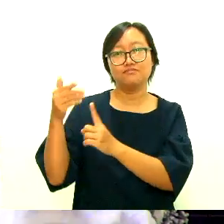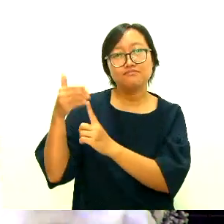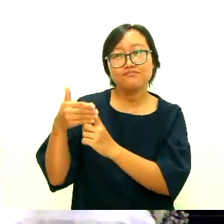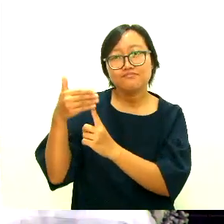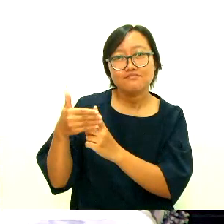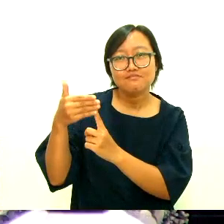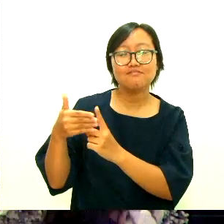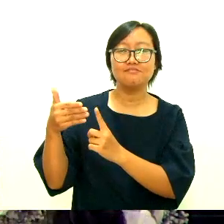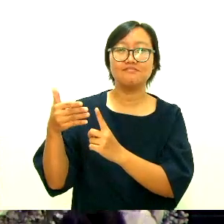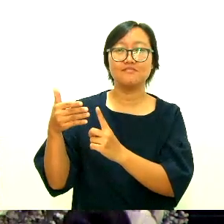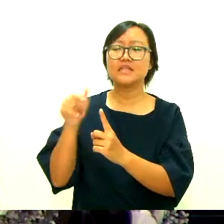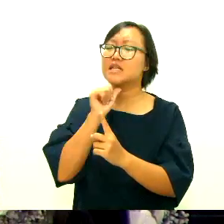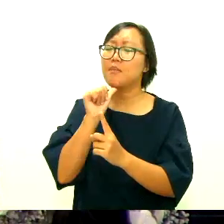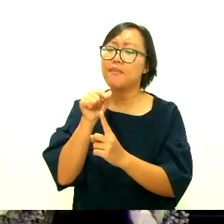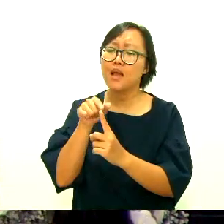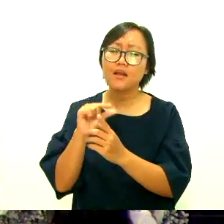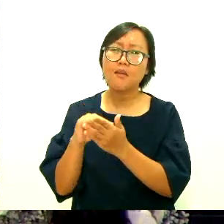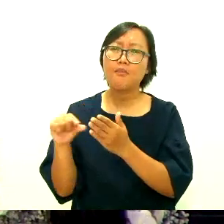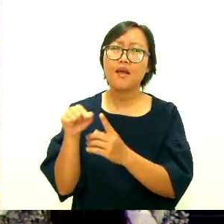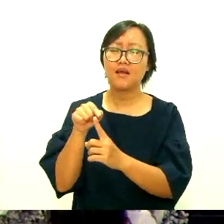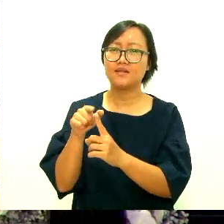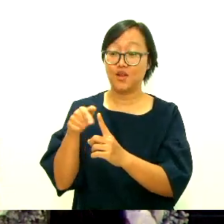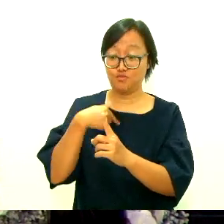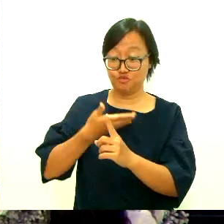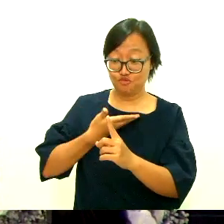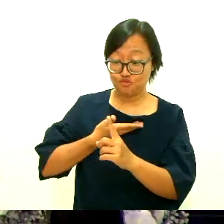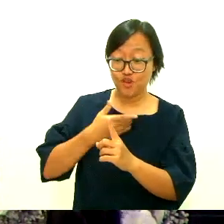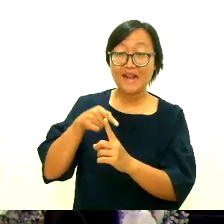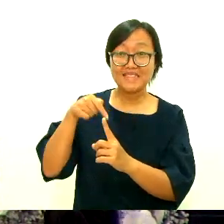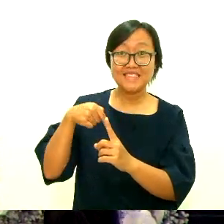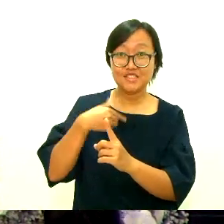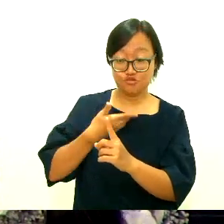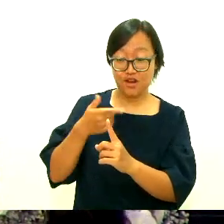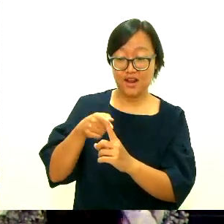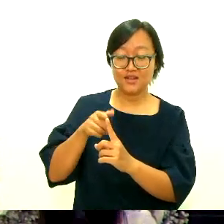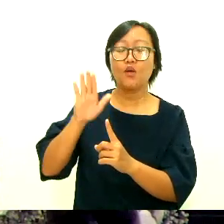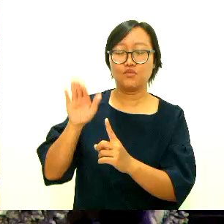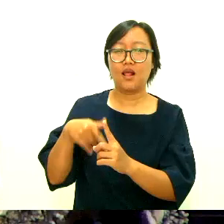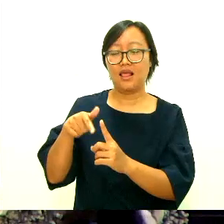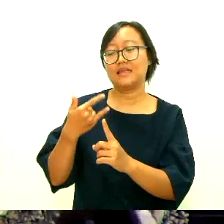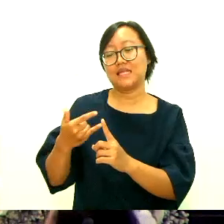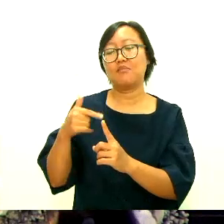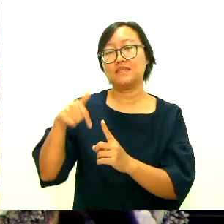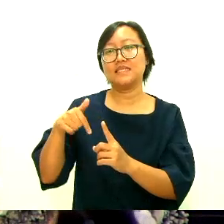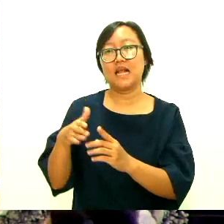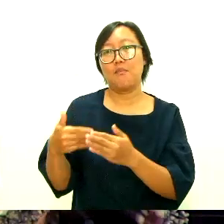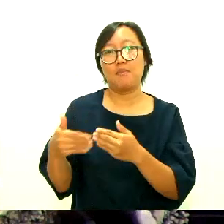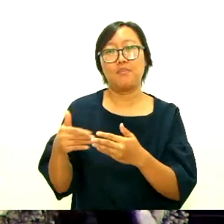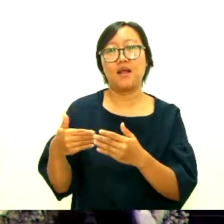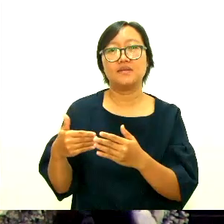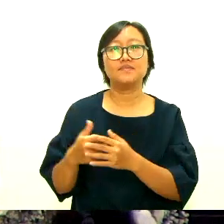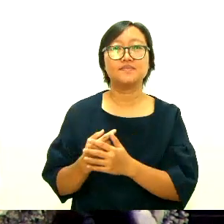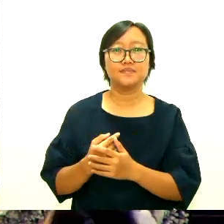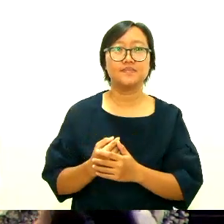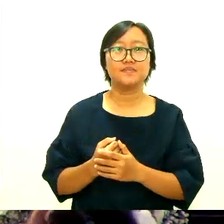dan bertanya Siapa namamu Kamu senang di sini ya senang ya kalau senang tetaplah tinggal disini